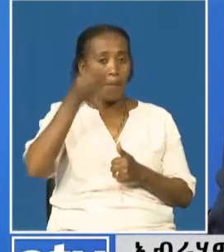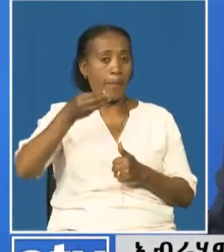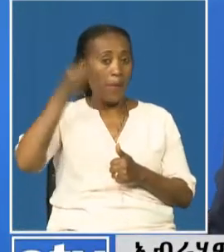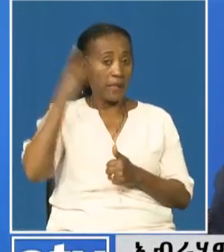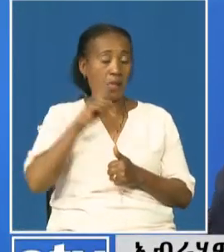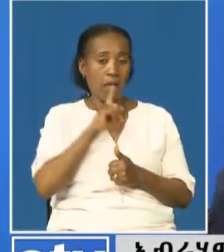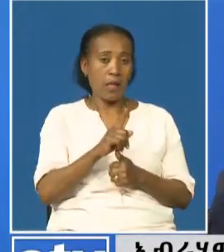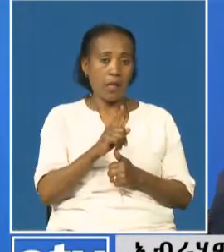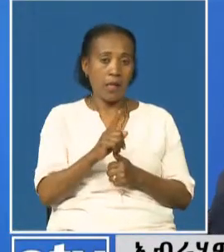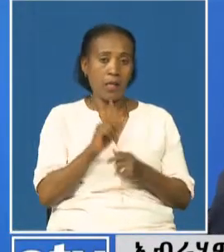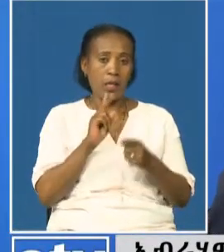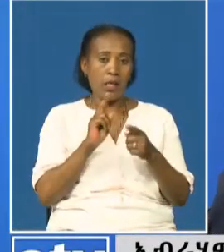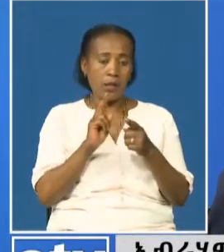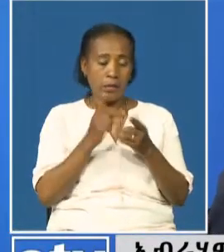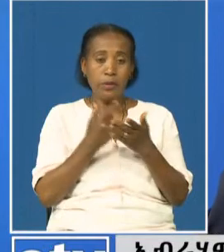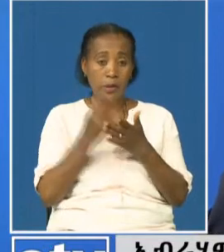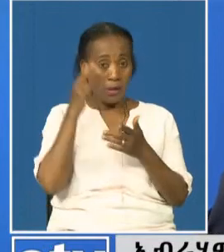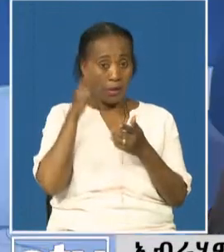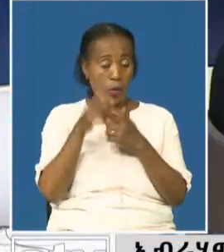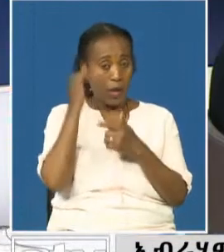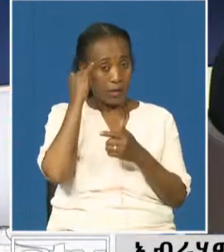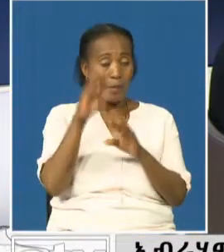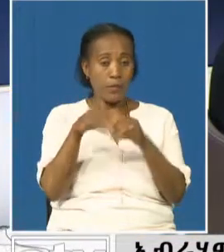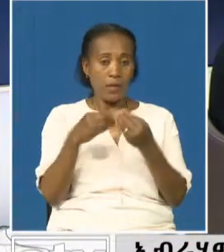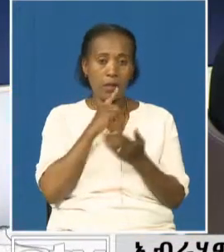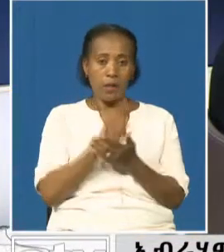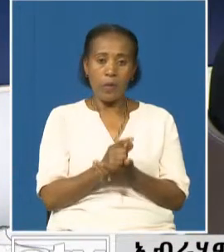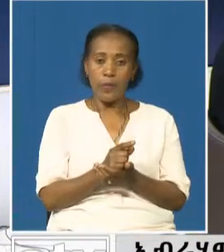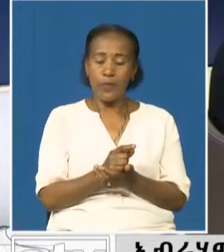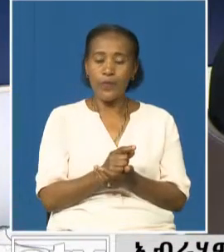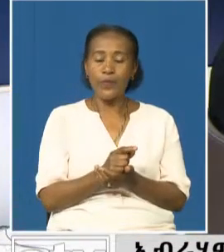መልክቱ የተቋረጠ ሀሳብ የሚሰጥ እንደሆነ ነው ታዘብኩት።